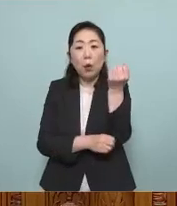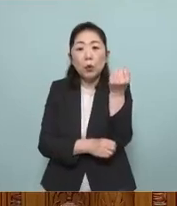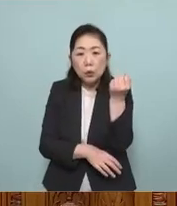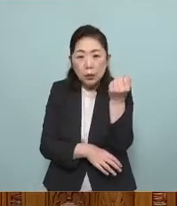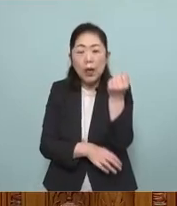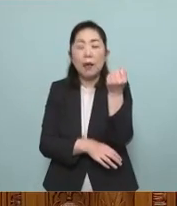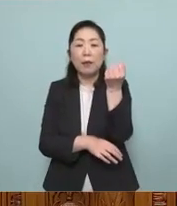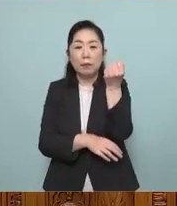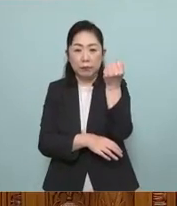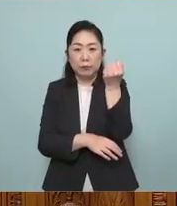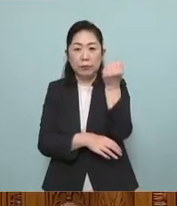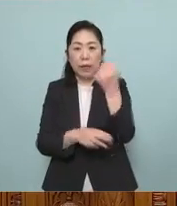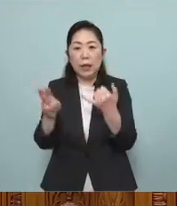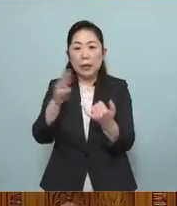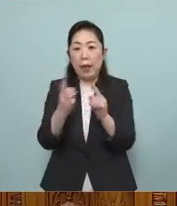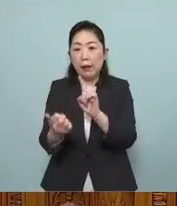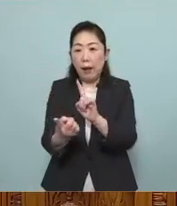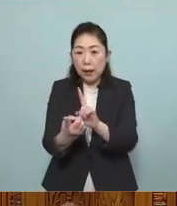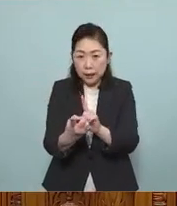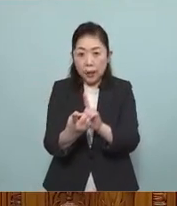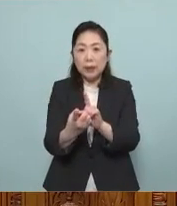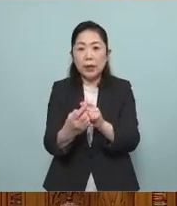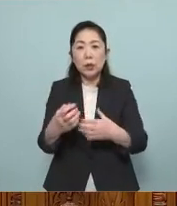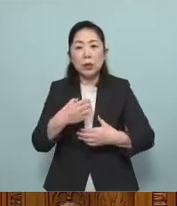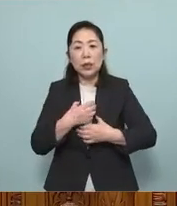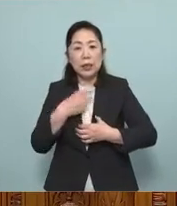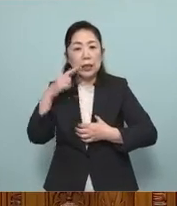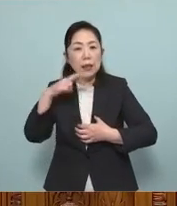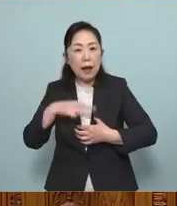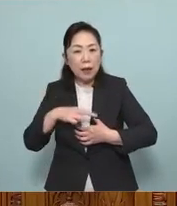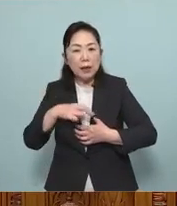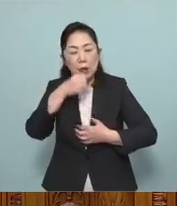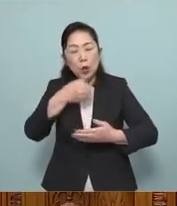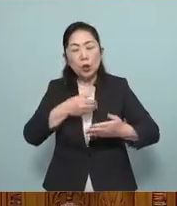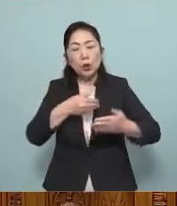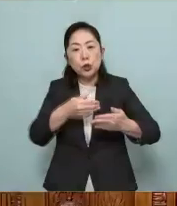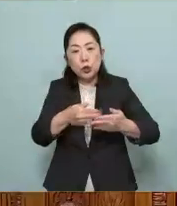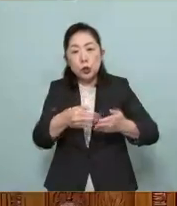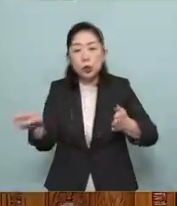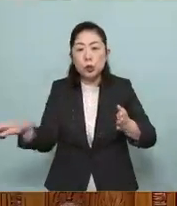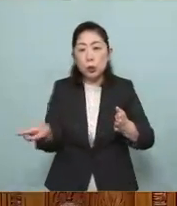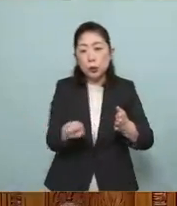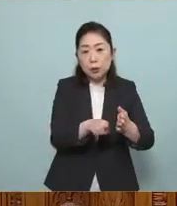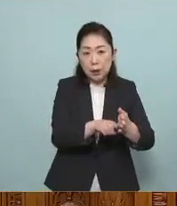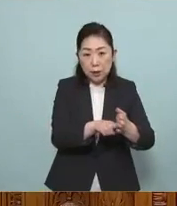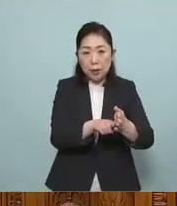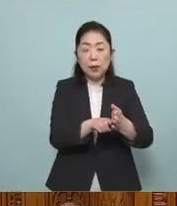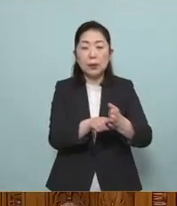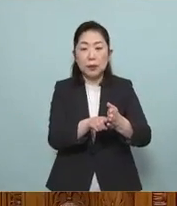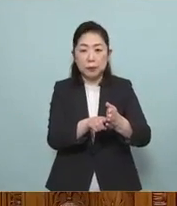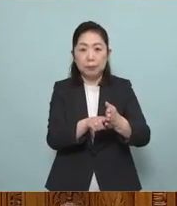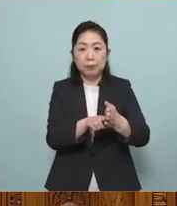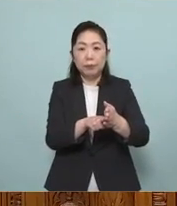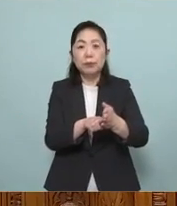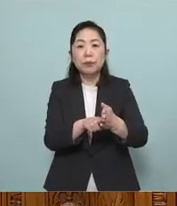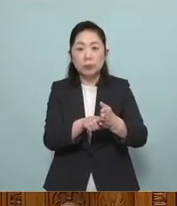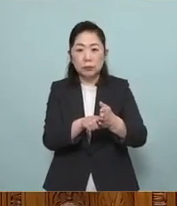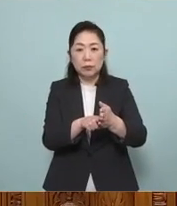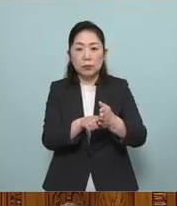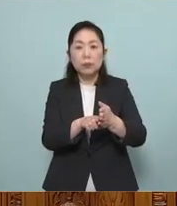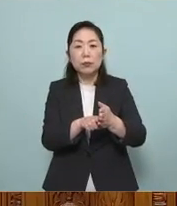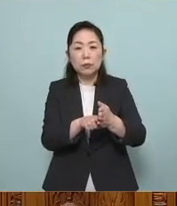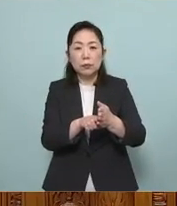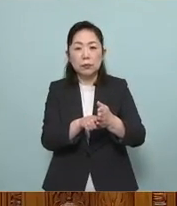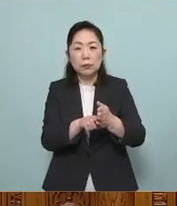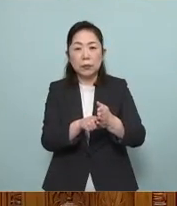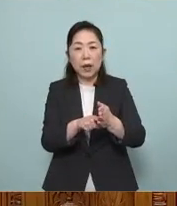以上に災害対策や危機管理の充実を図ってきました。切迫する